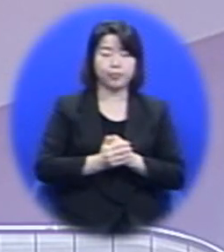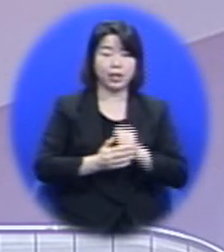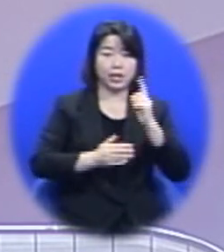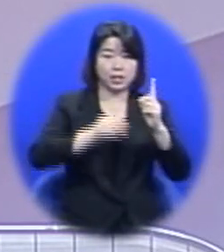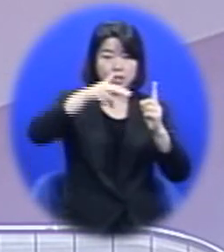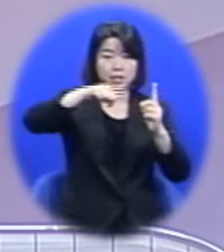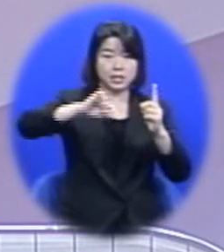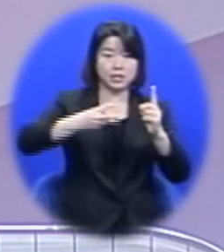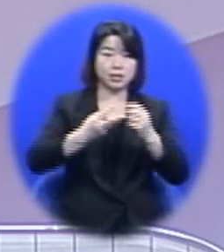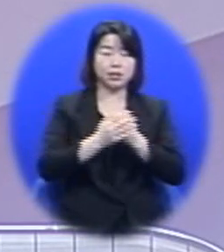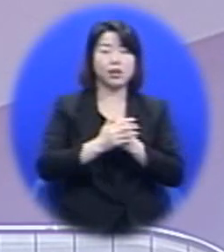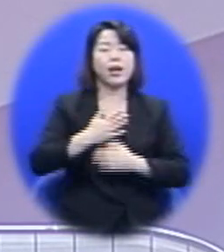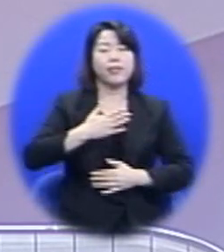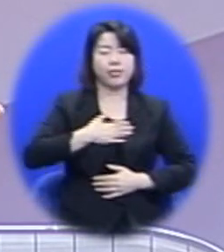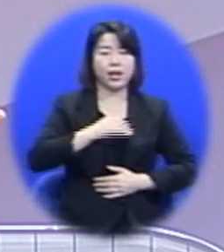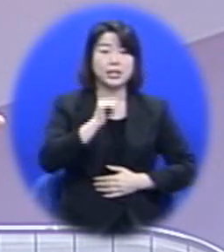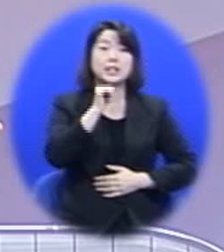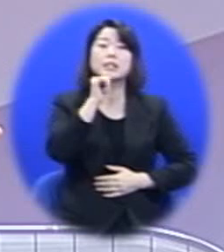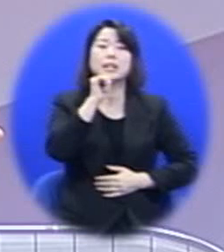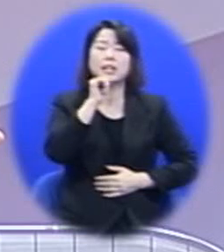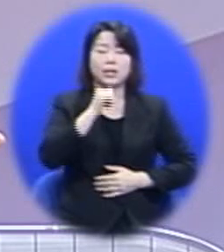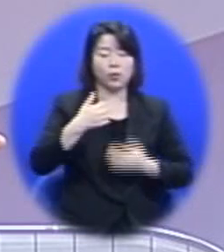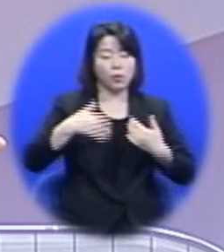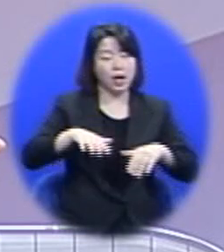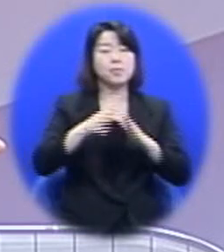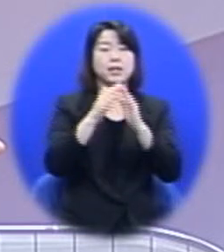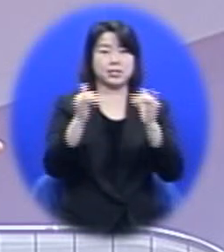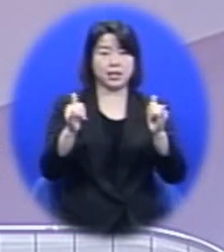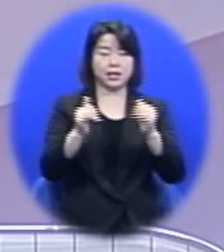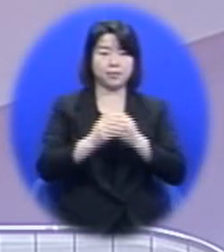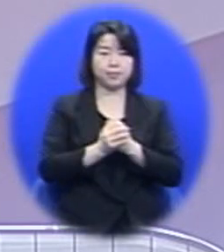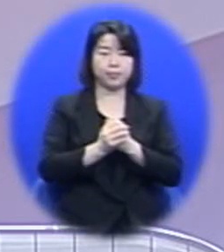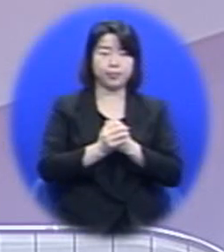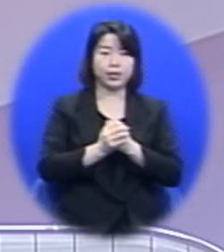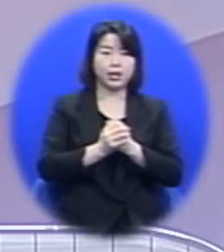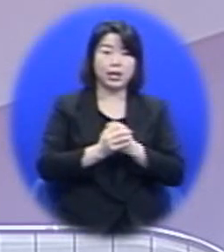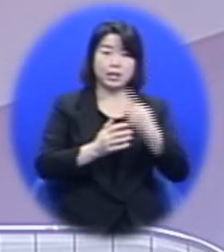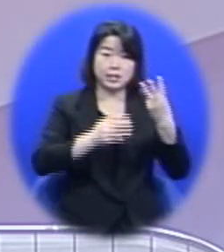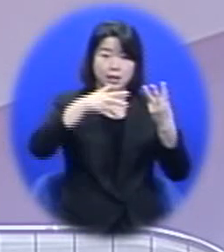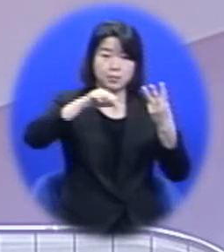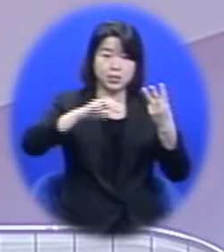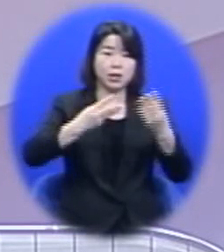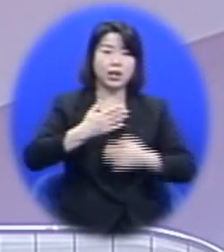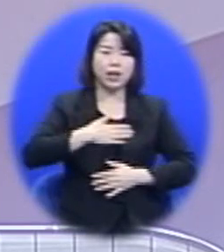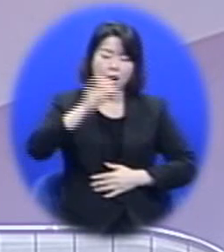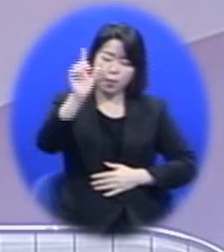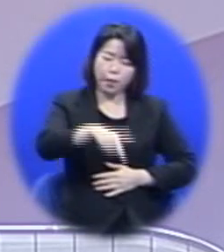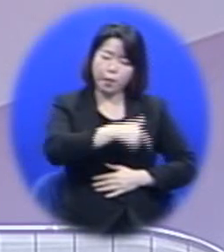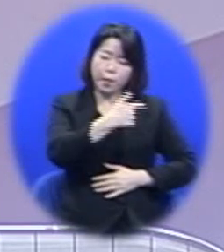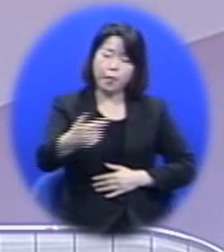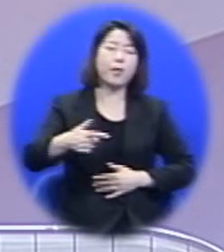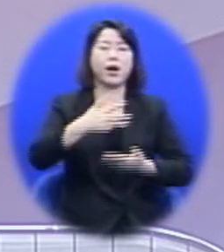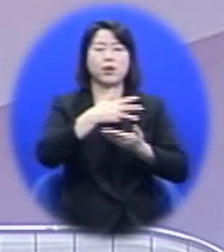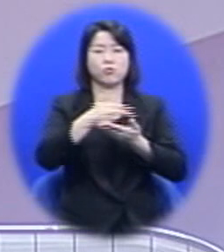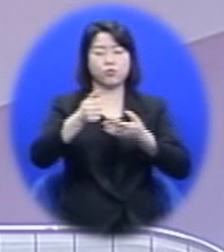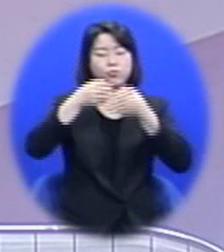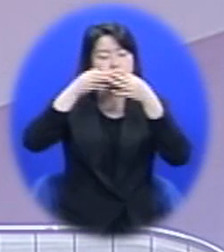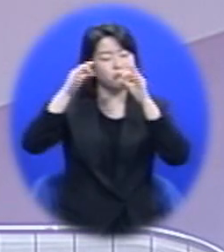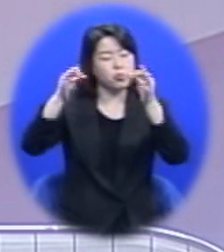1절에 보면 나는 가난하고 궁핍한 사람입니다. 3절에 보면 내가 온종일 주님께